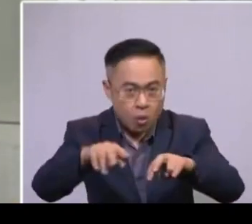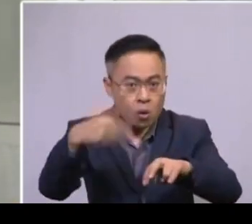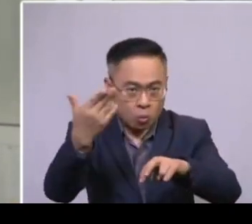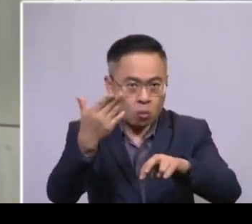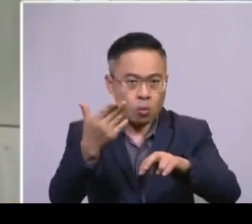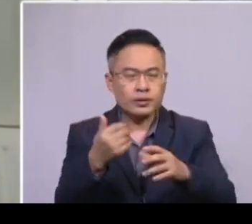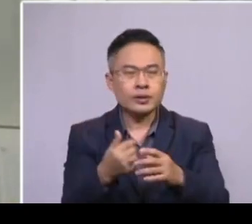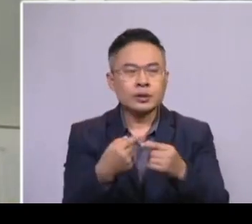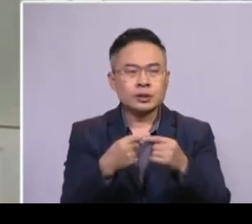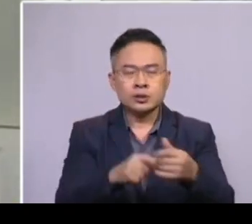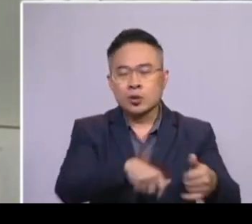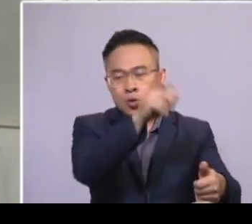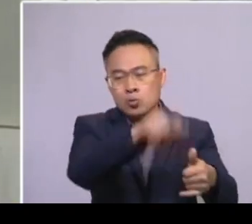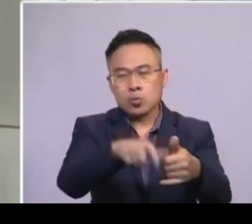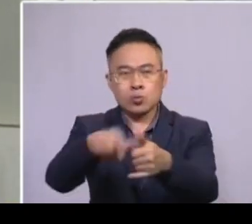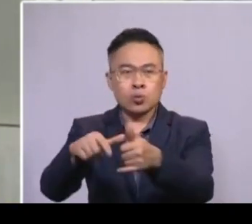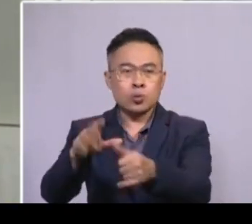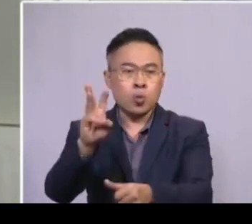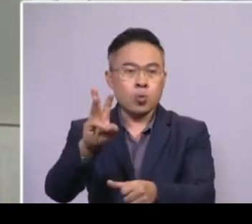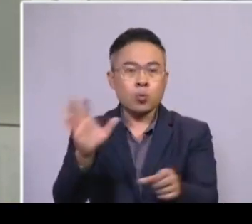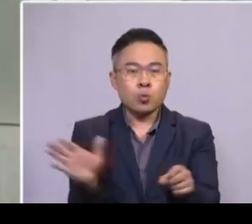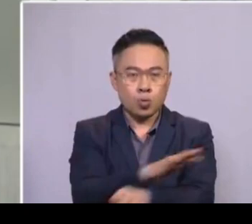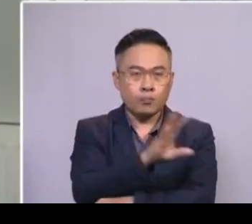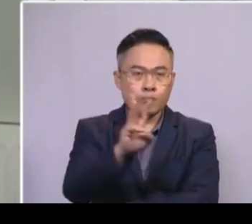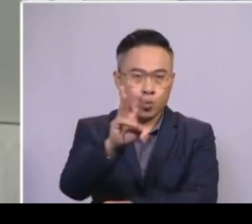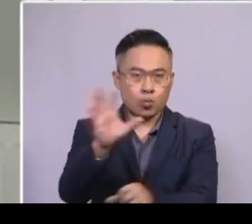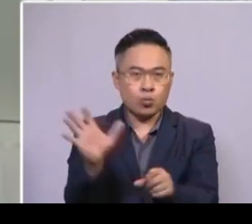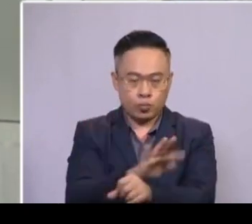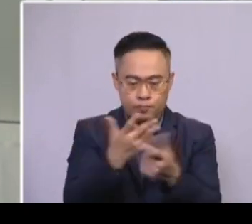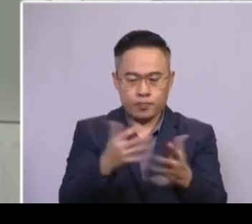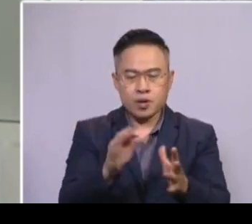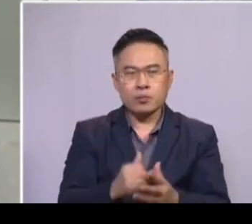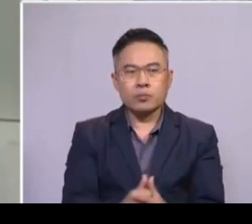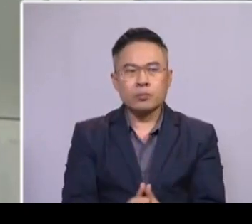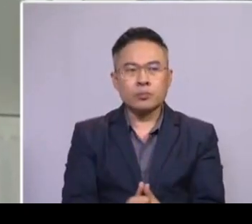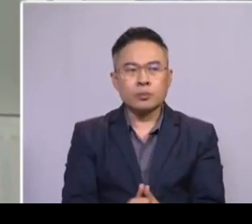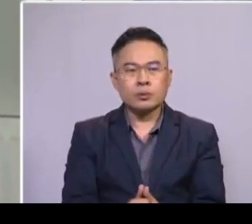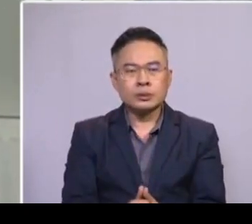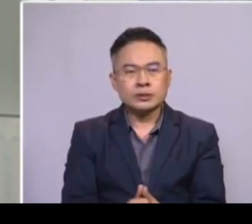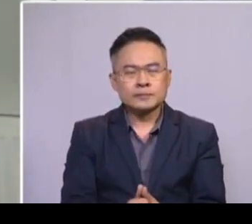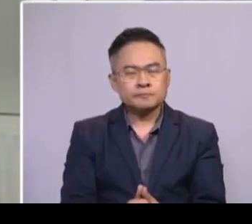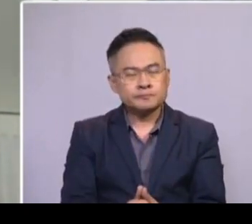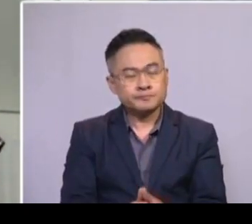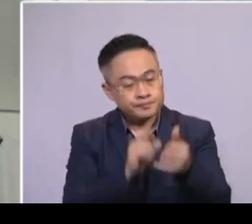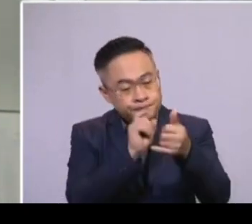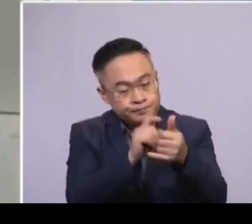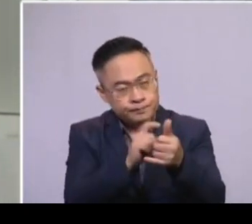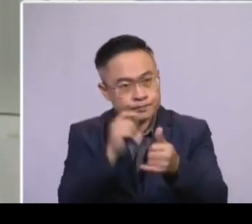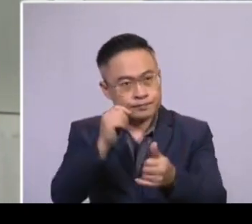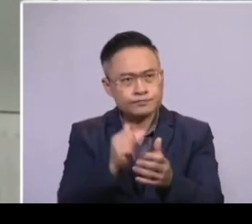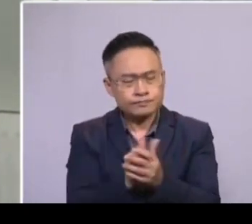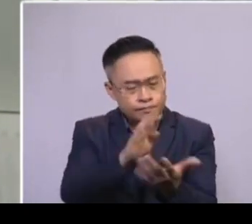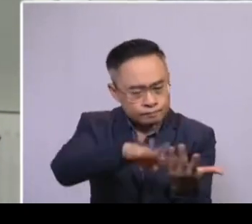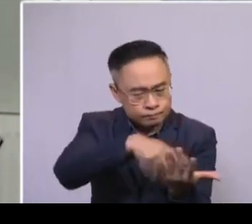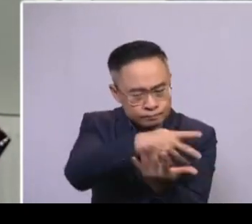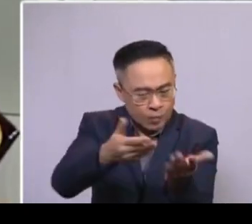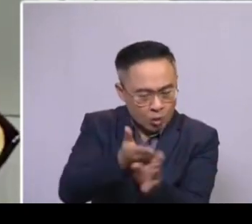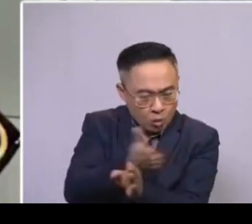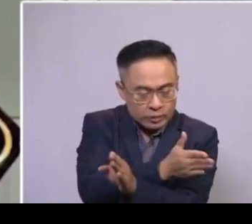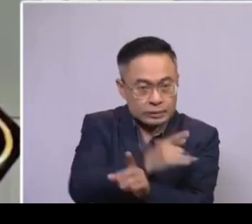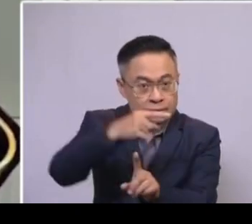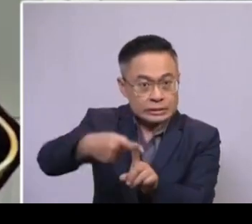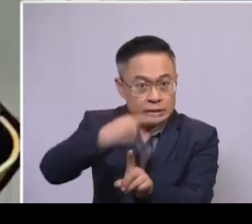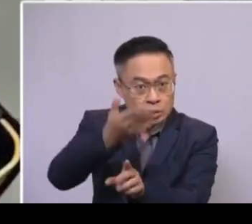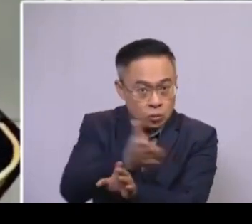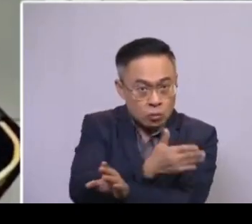เราได้จากผู้ต้องหาที่ก่อเหตุทั้ง 6รายได้พบเรียบร้อยแล้วครับเอ่อการวางแผนของเขาเนี่ยใช้เวลานานเป็นเดือนมั้ยฮะหรือว่าไงก็